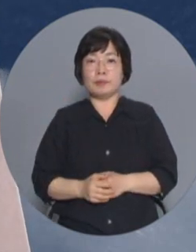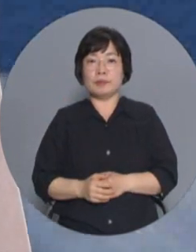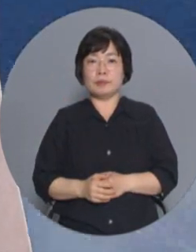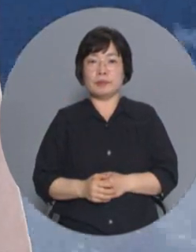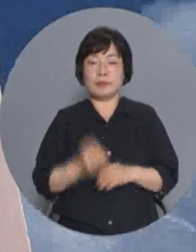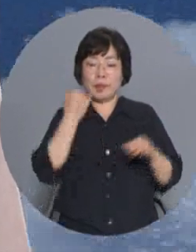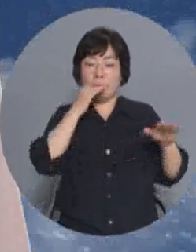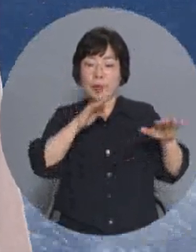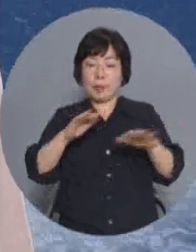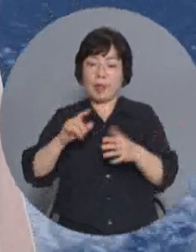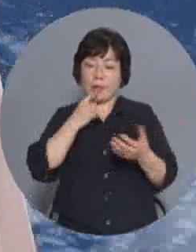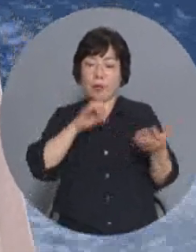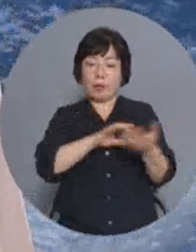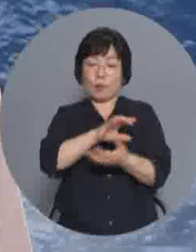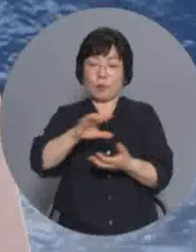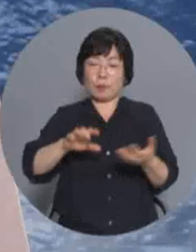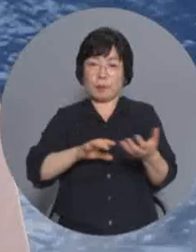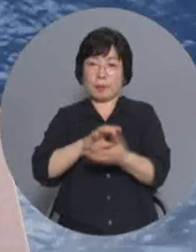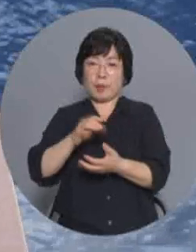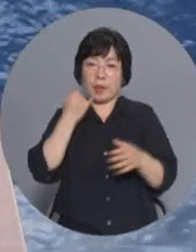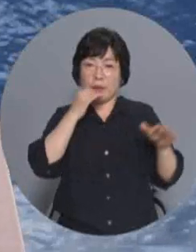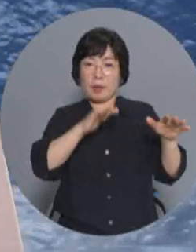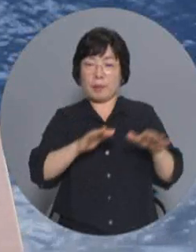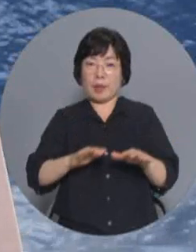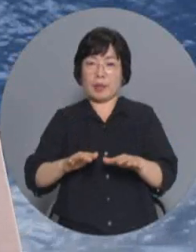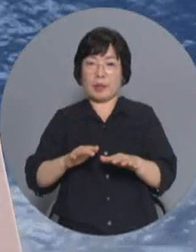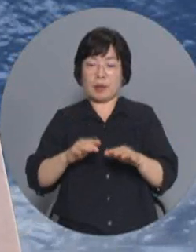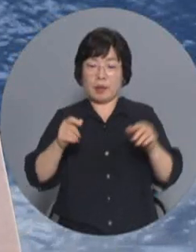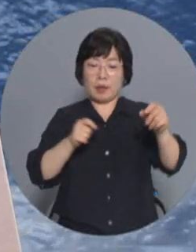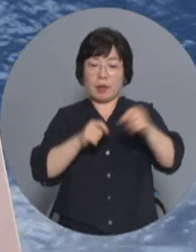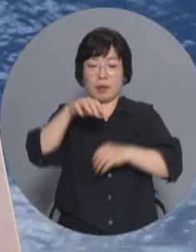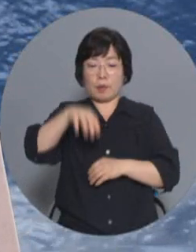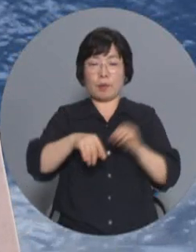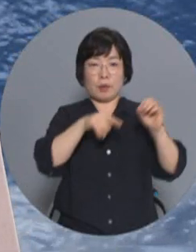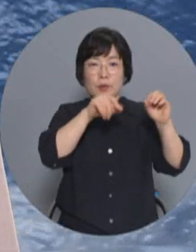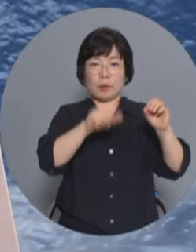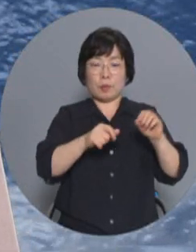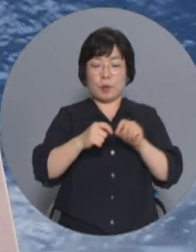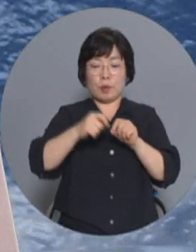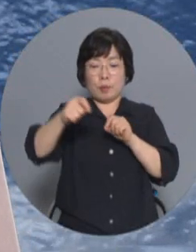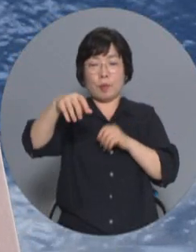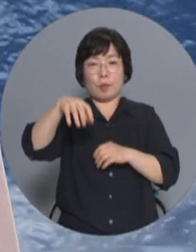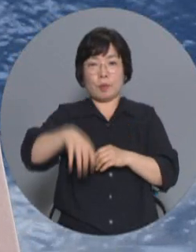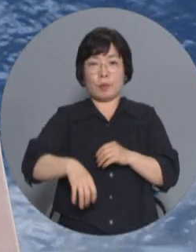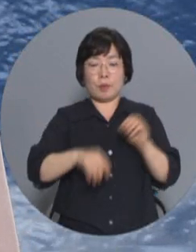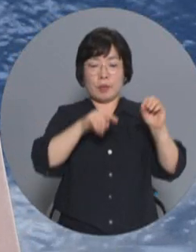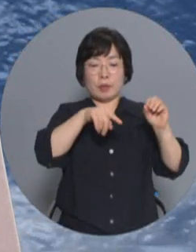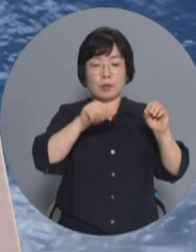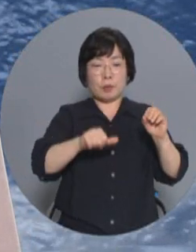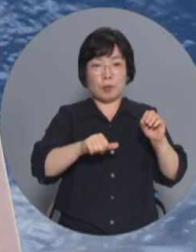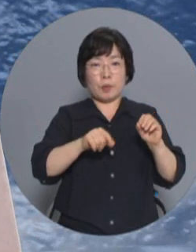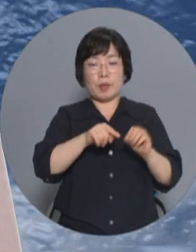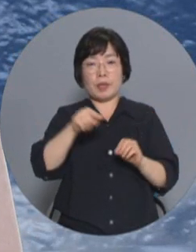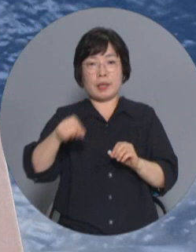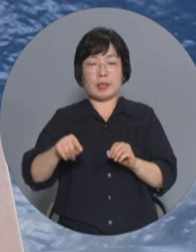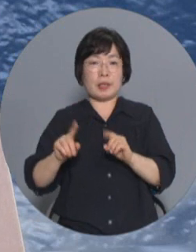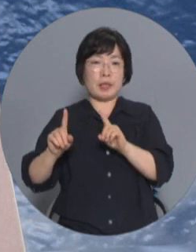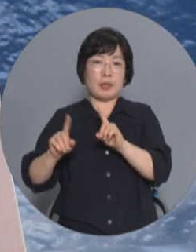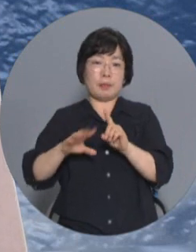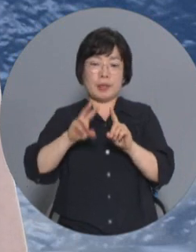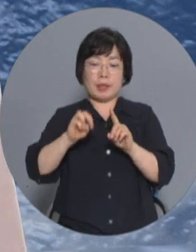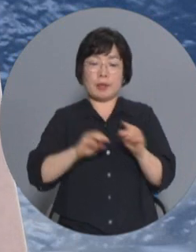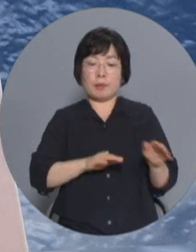해상에는 구름 많겠습니다 바다의 물결은 남해서부 앞바다에서 0.5m 바다에서는 0.5에서 최고